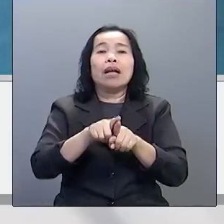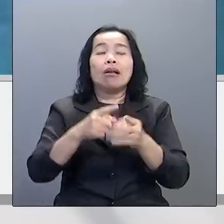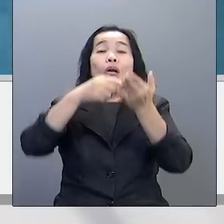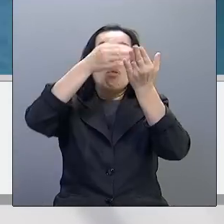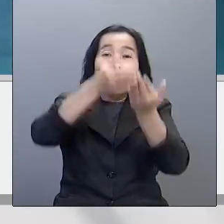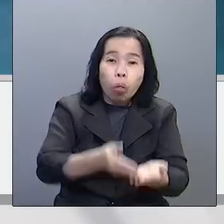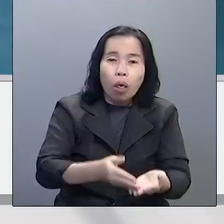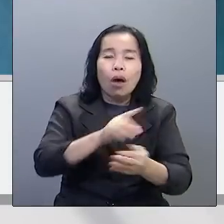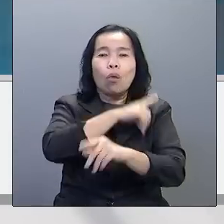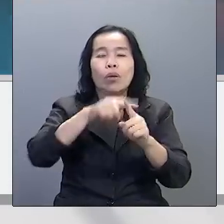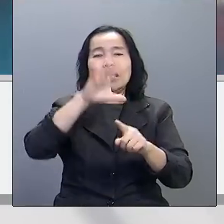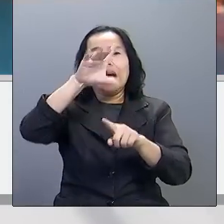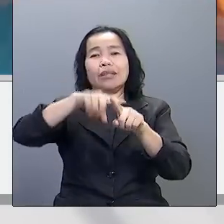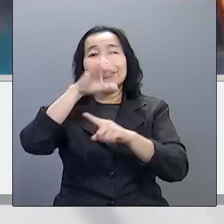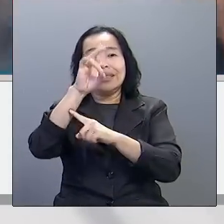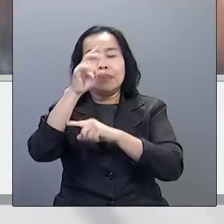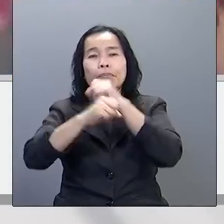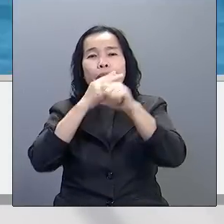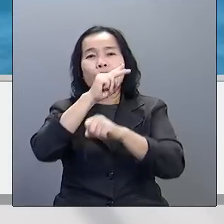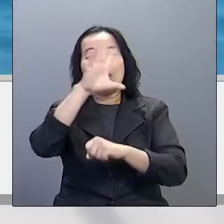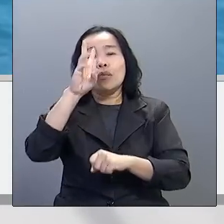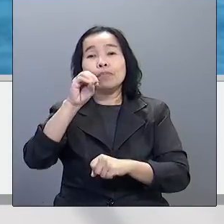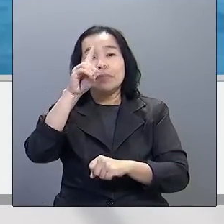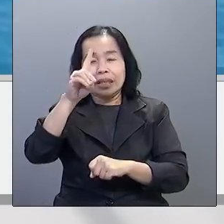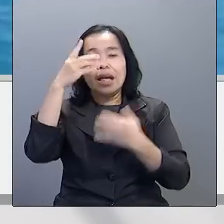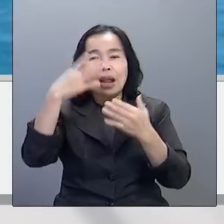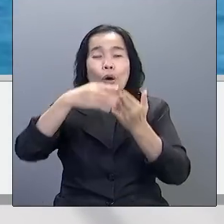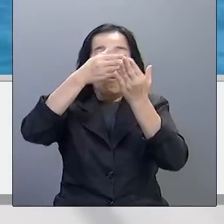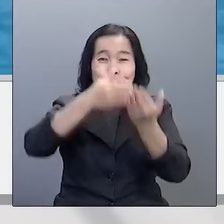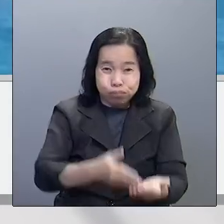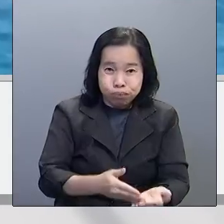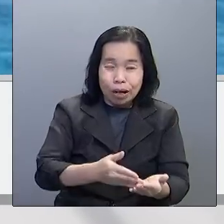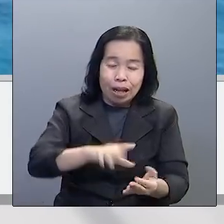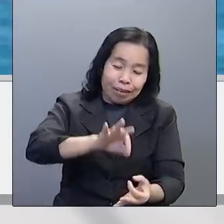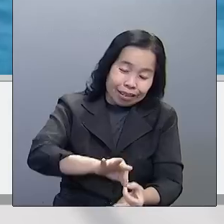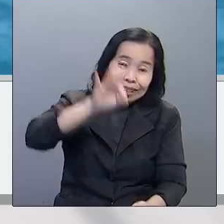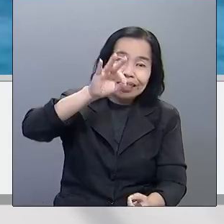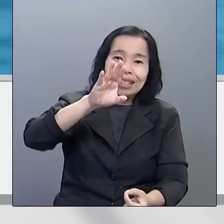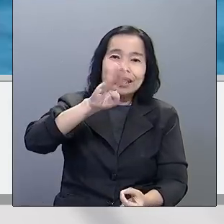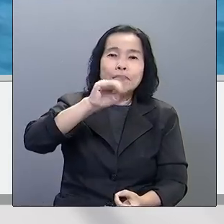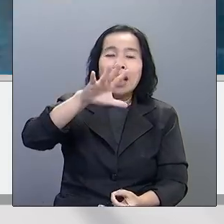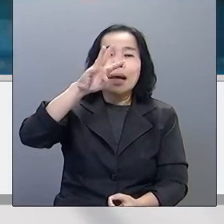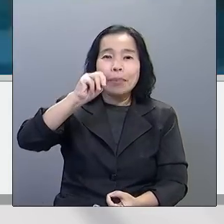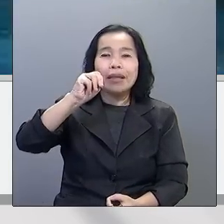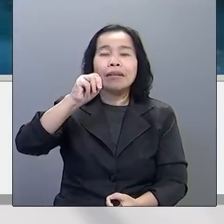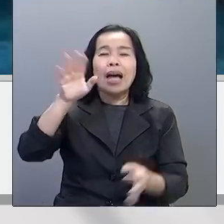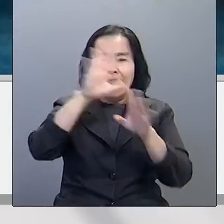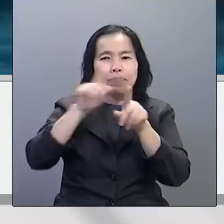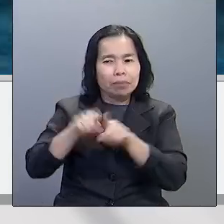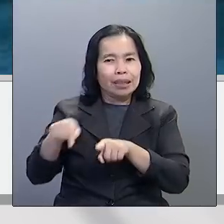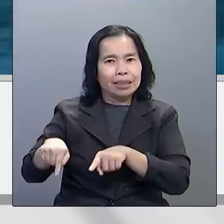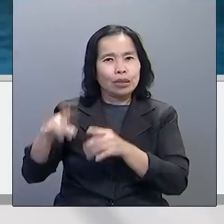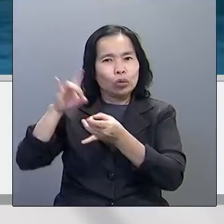วันที่5กรกฎาคม2561เรือจมในระดับความลึก45เมตรใกล้เคียงกับจุดจม